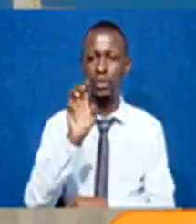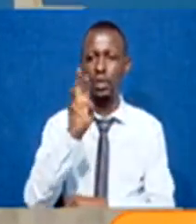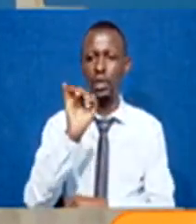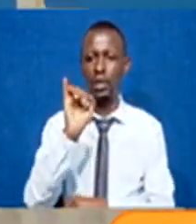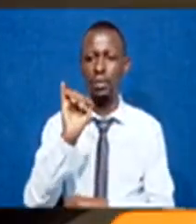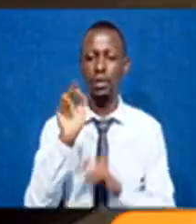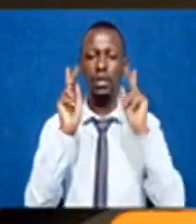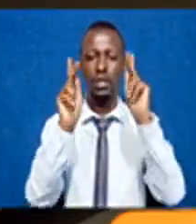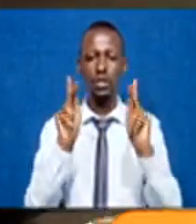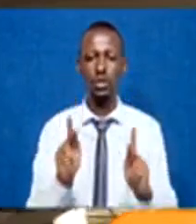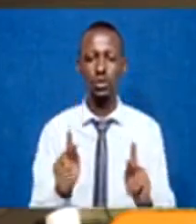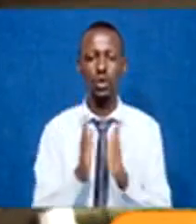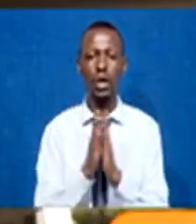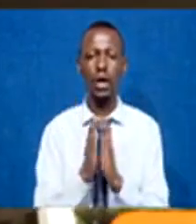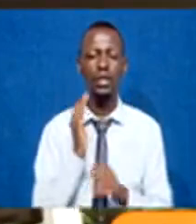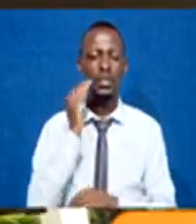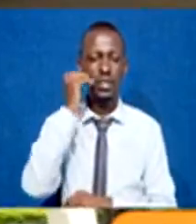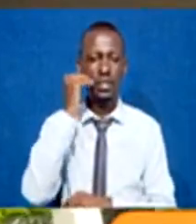kaunti za Kisumu na Siaya.